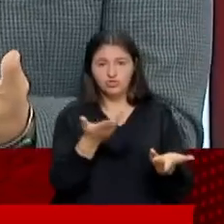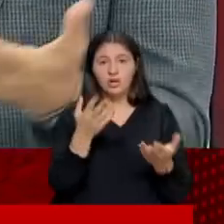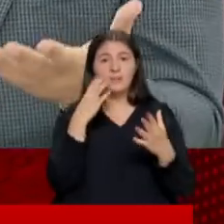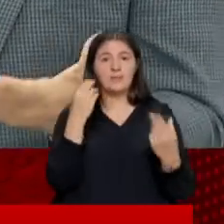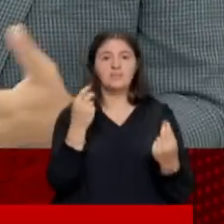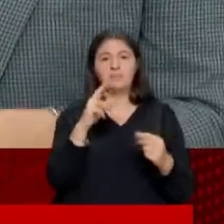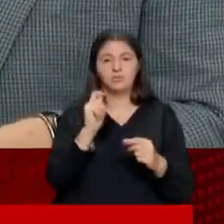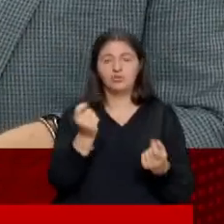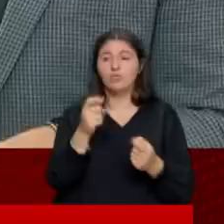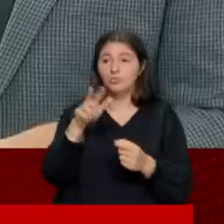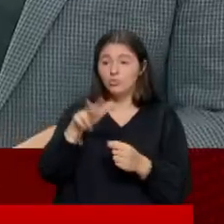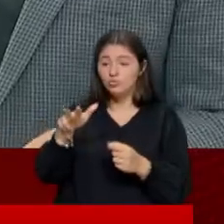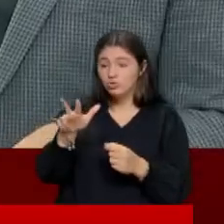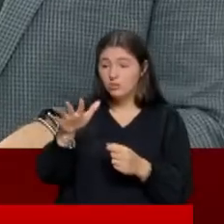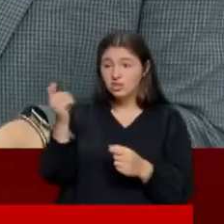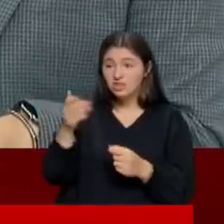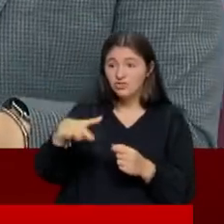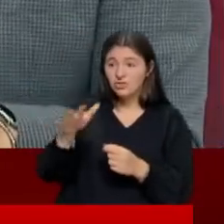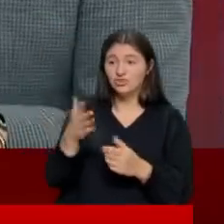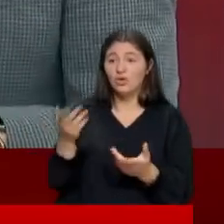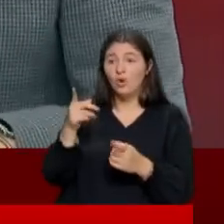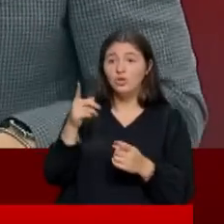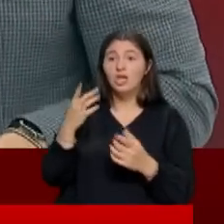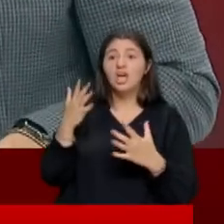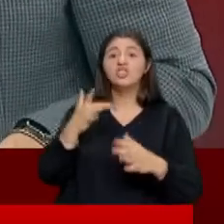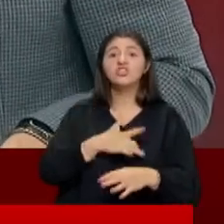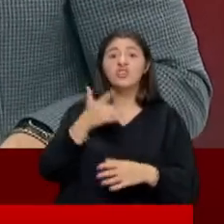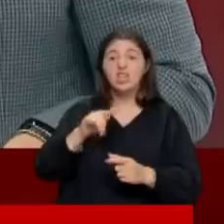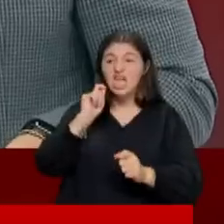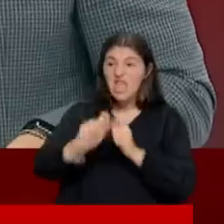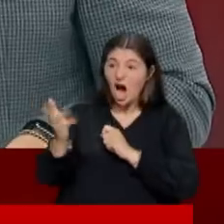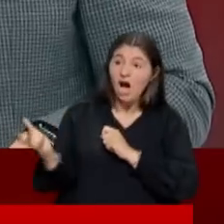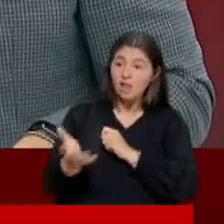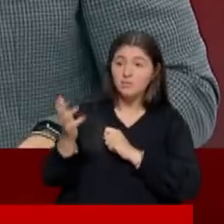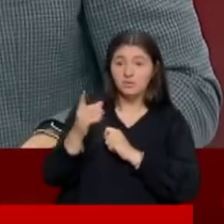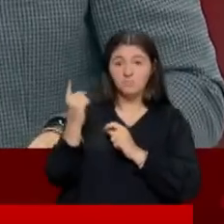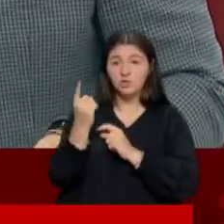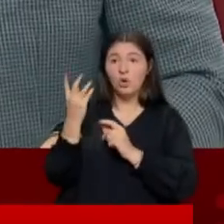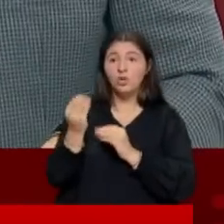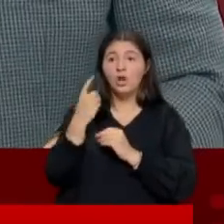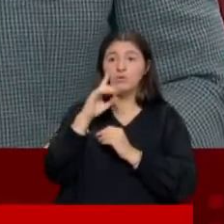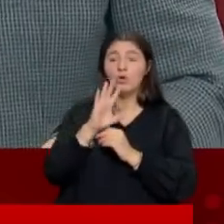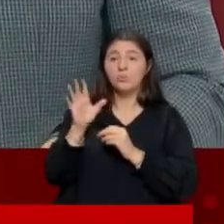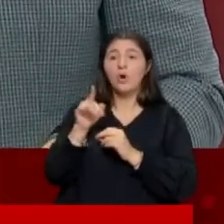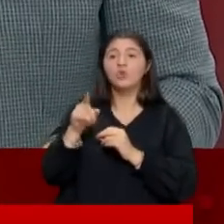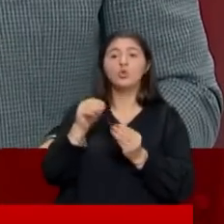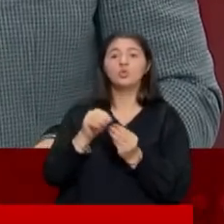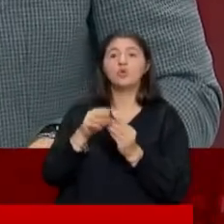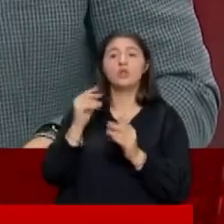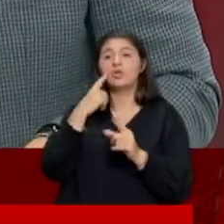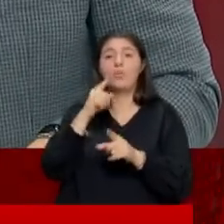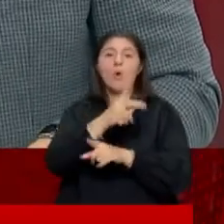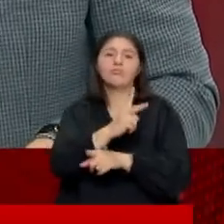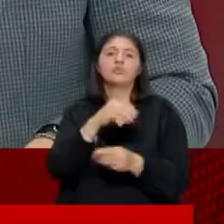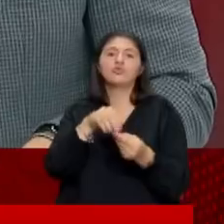getirmiş yani 33-35 İnsanın orada diri diri yakılmasını bir şey olarak görmüyor onların suçu olarak